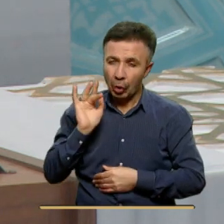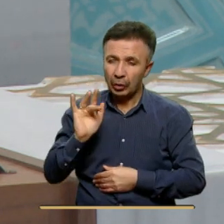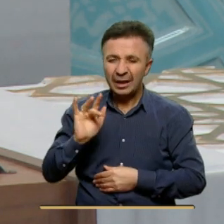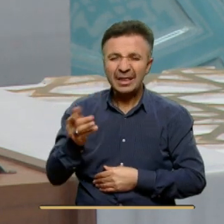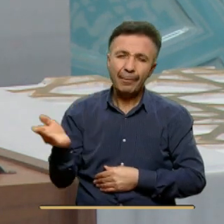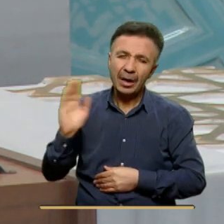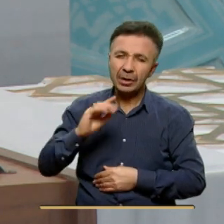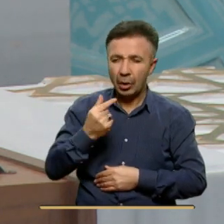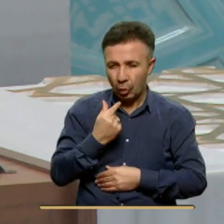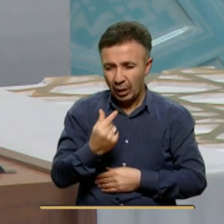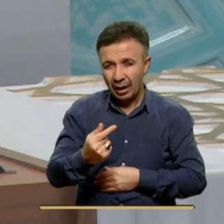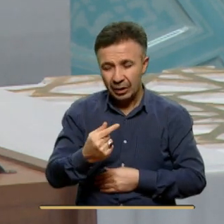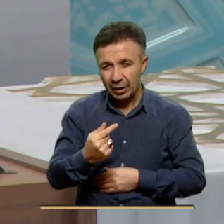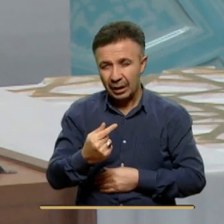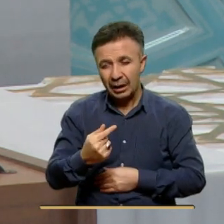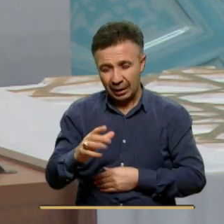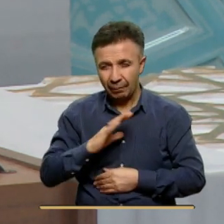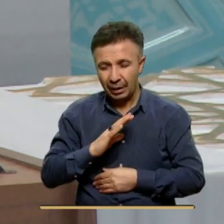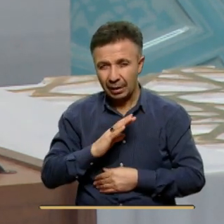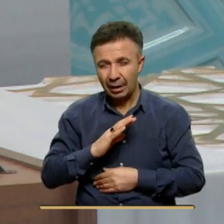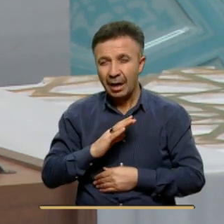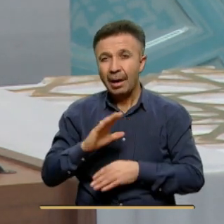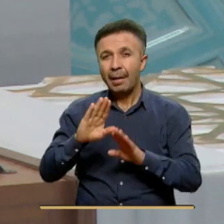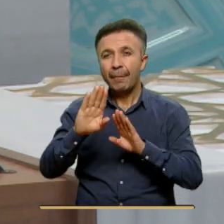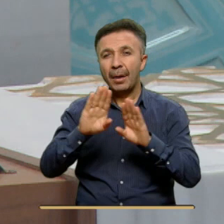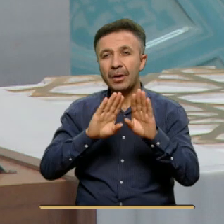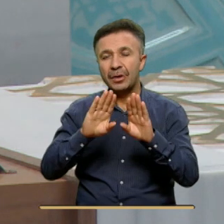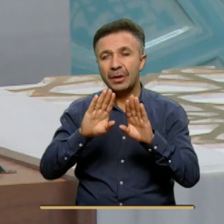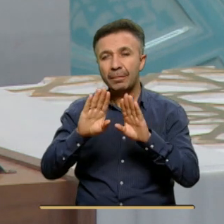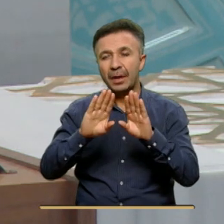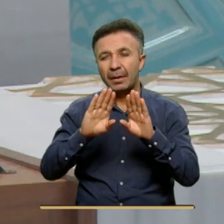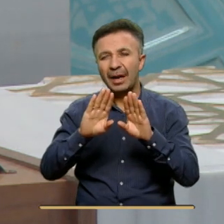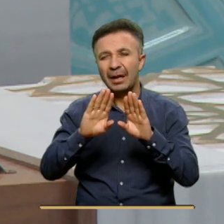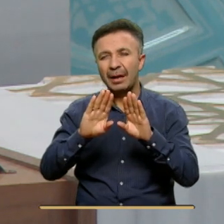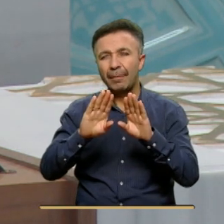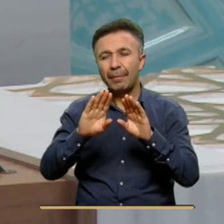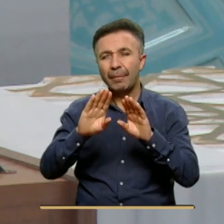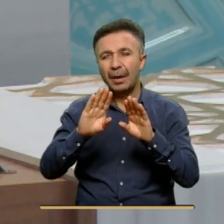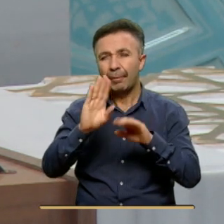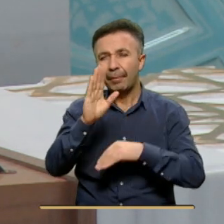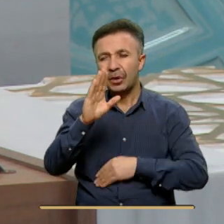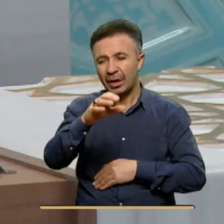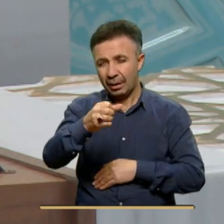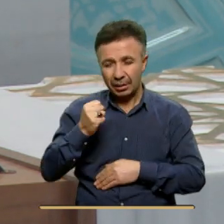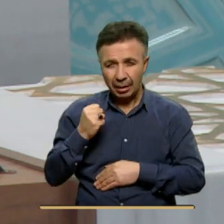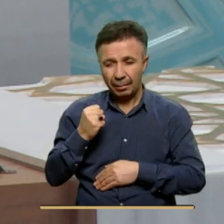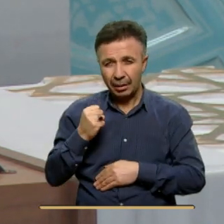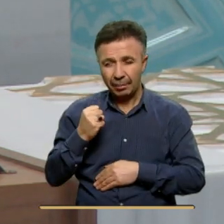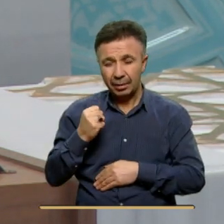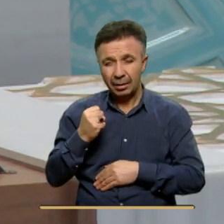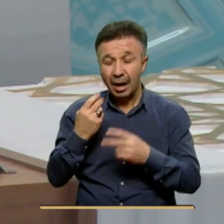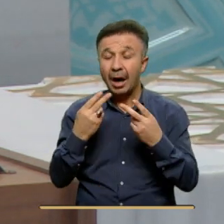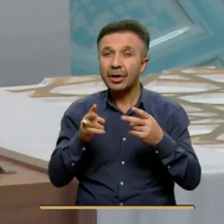kapıların pencerelerini açmaya çalışanları ikaz ediyor. Ne yapıyorsunuz? Açma orayı